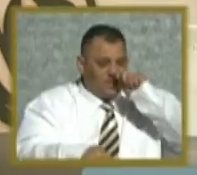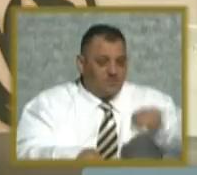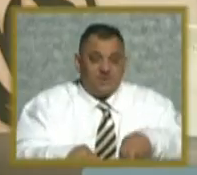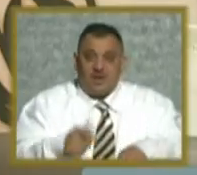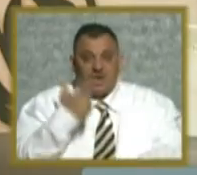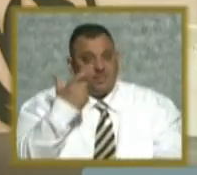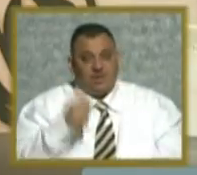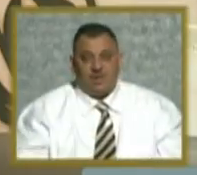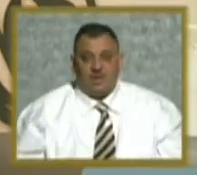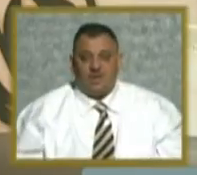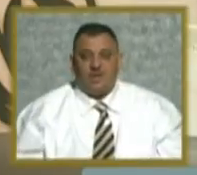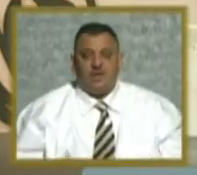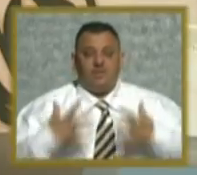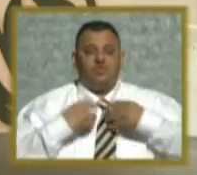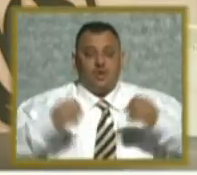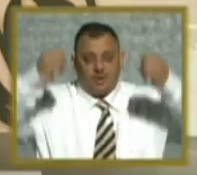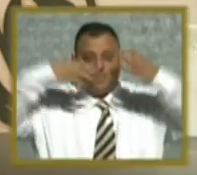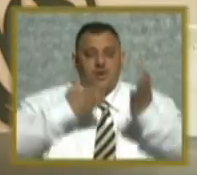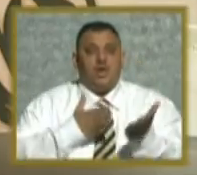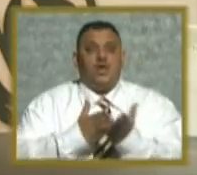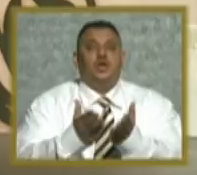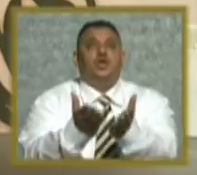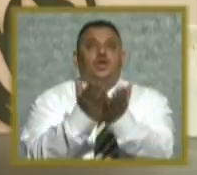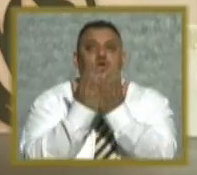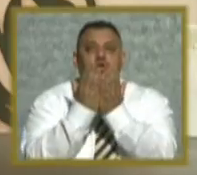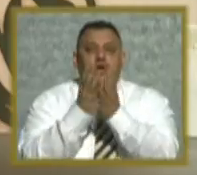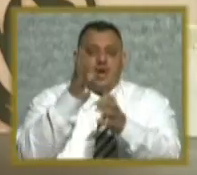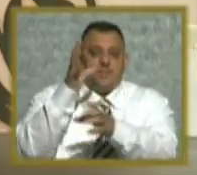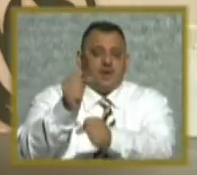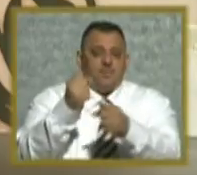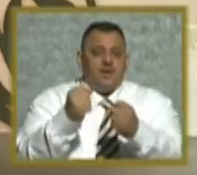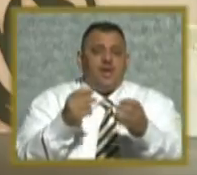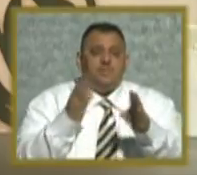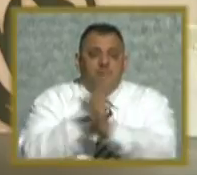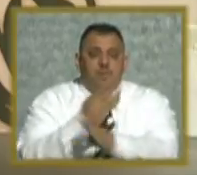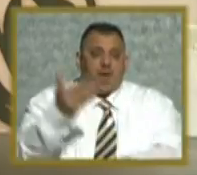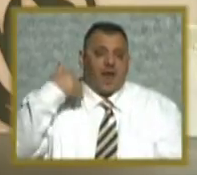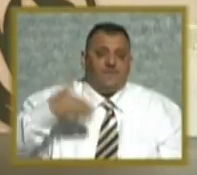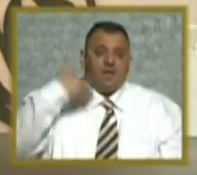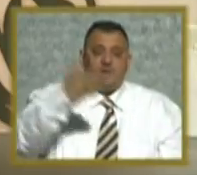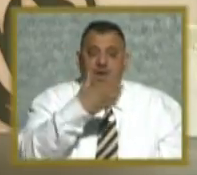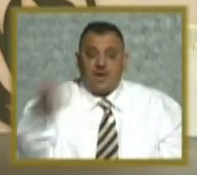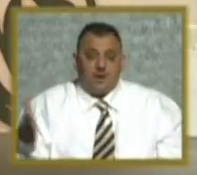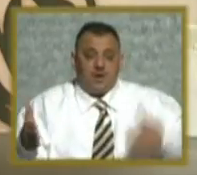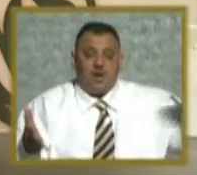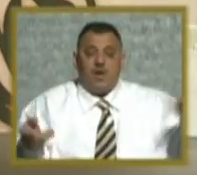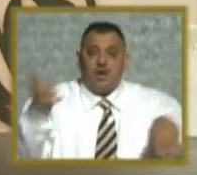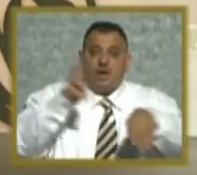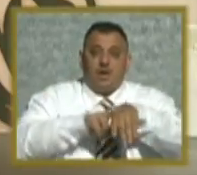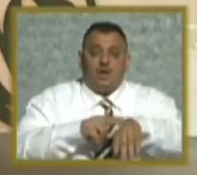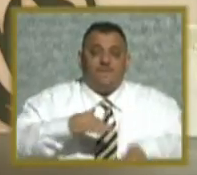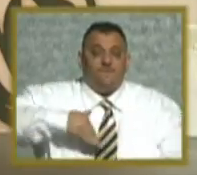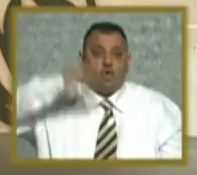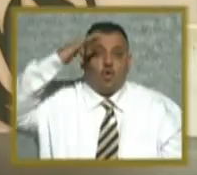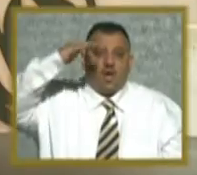أهلك. أسأل الله أن يحمينا وإياكم، وأن يحفظنا من بين أيدينا ومن خلفنا وعن أيماننا وعن شمائلنا ومن